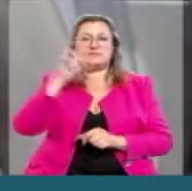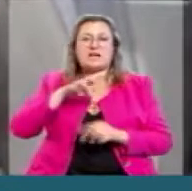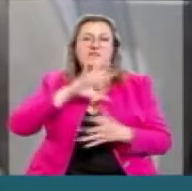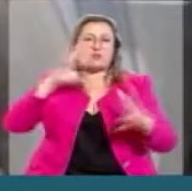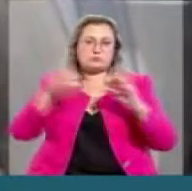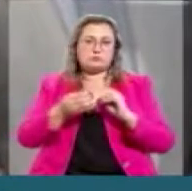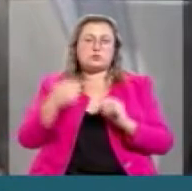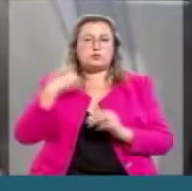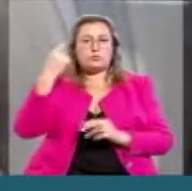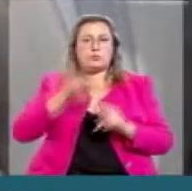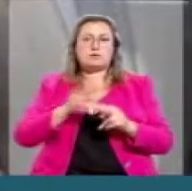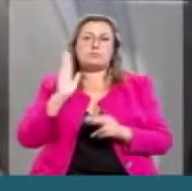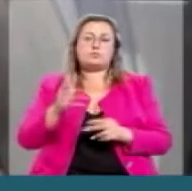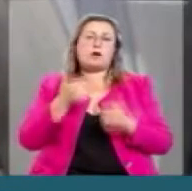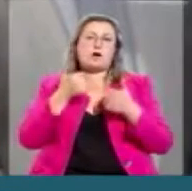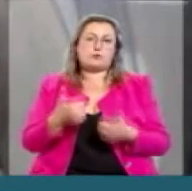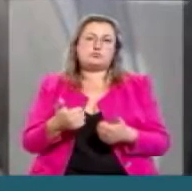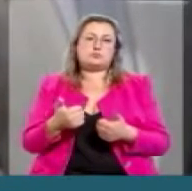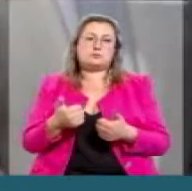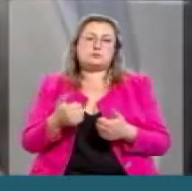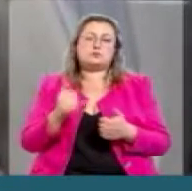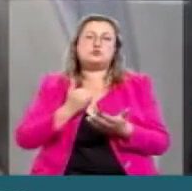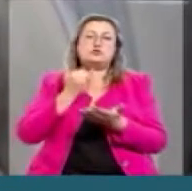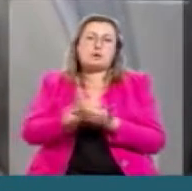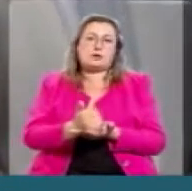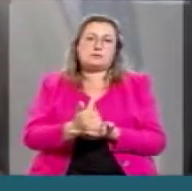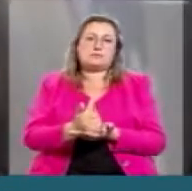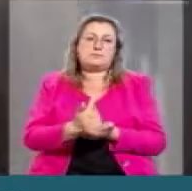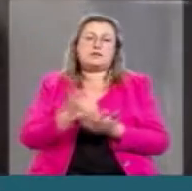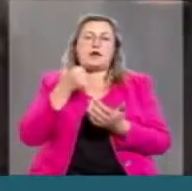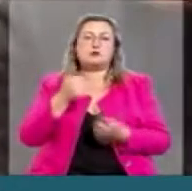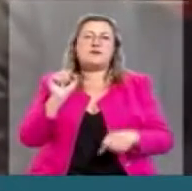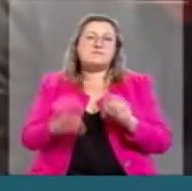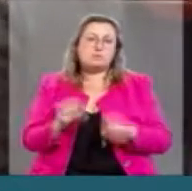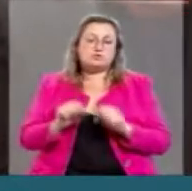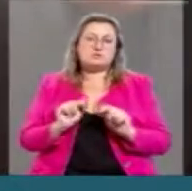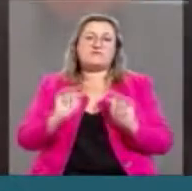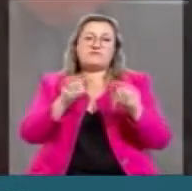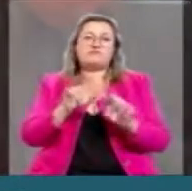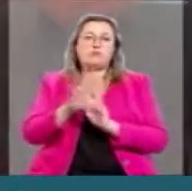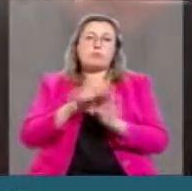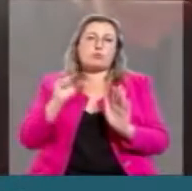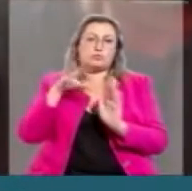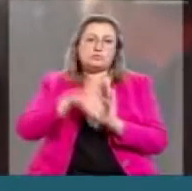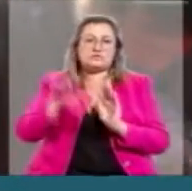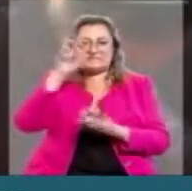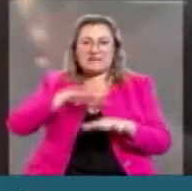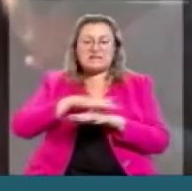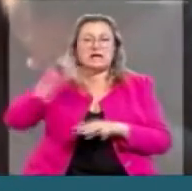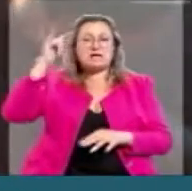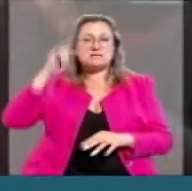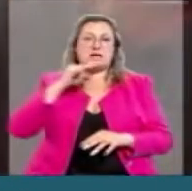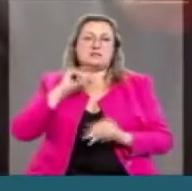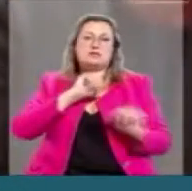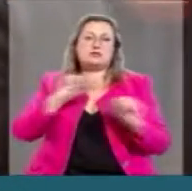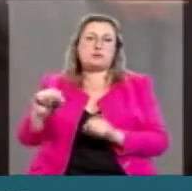целом. И я думаю, это будет тоже хороший такой шаг и хорошая возможность войти в сборную страны Казахстана